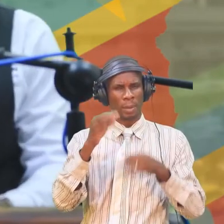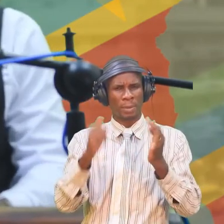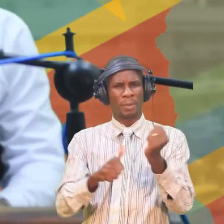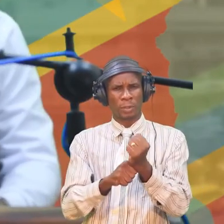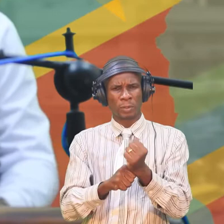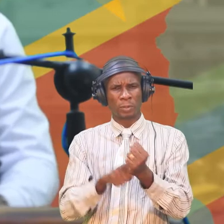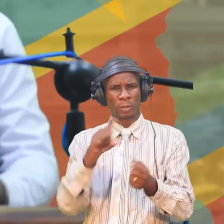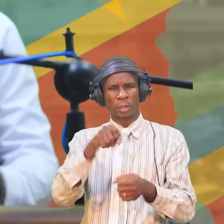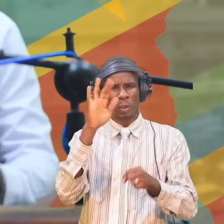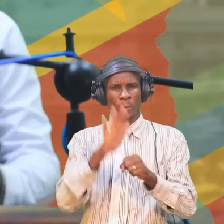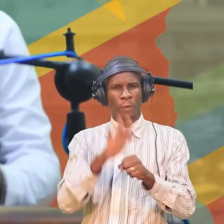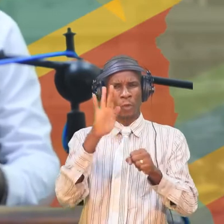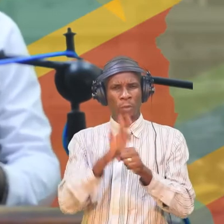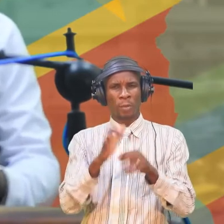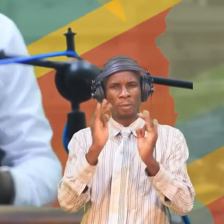personnes.